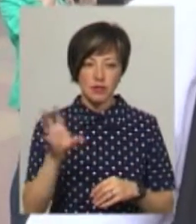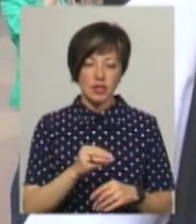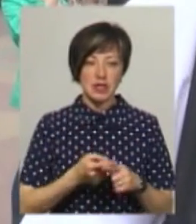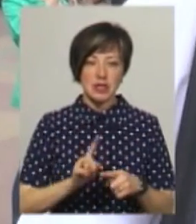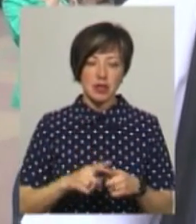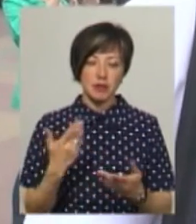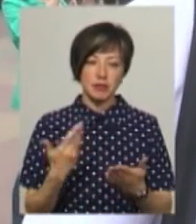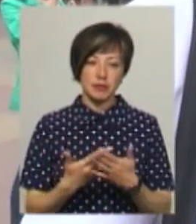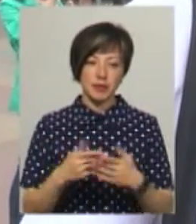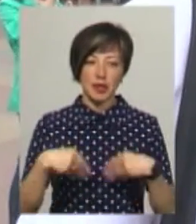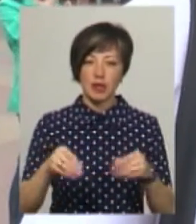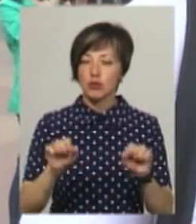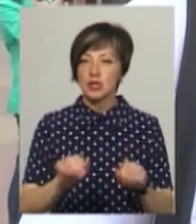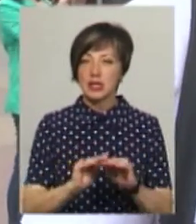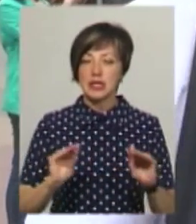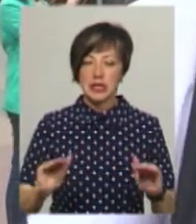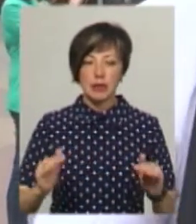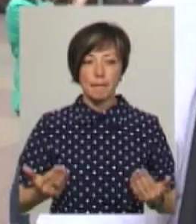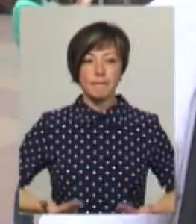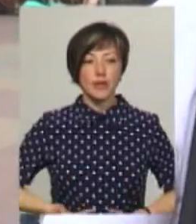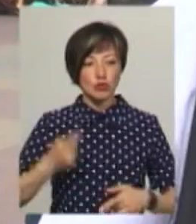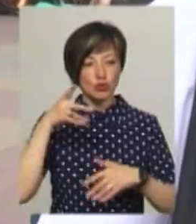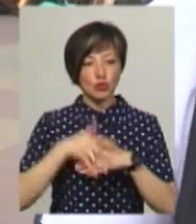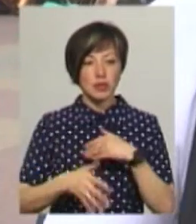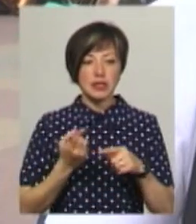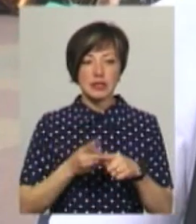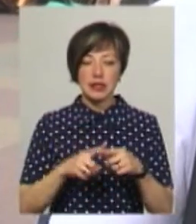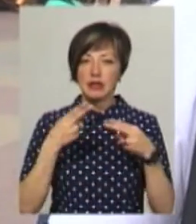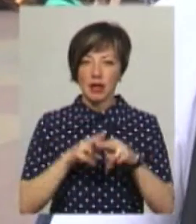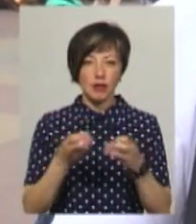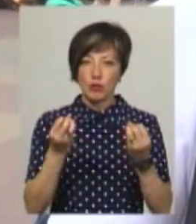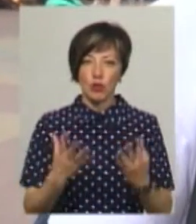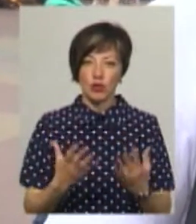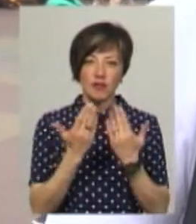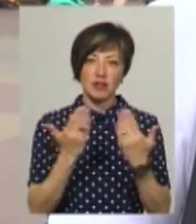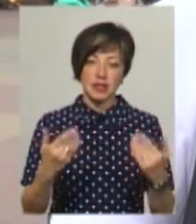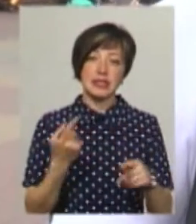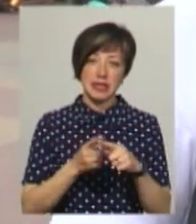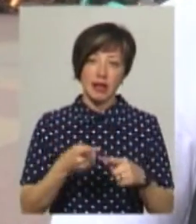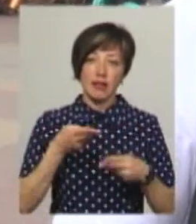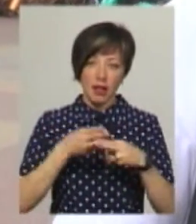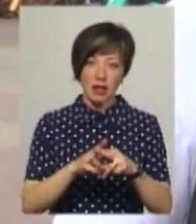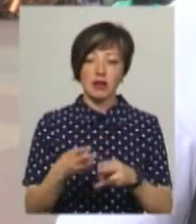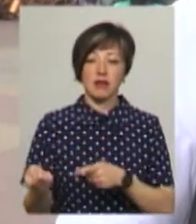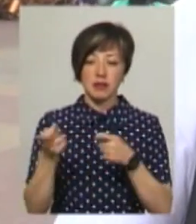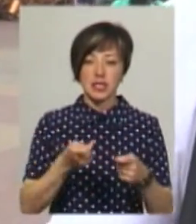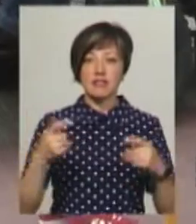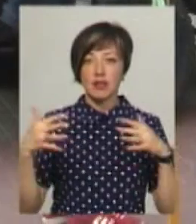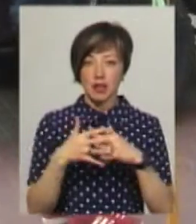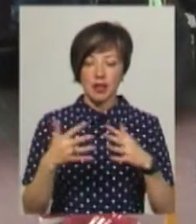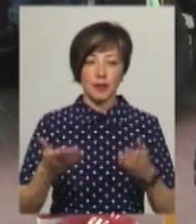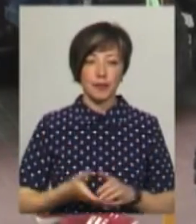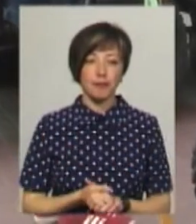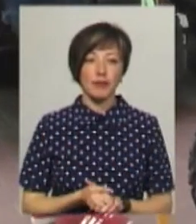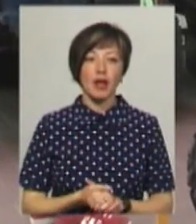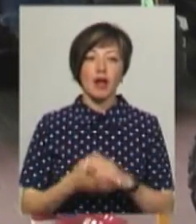Це десь, мабуть, дає можливість дітям пережити і зрозуміти, що ця техніка – це ж не просто виставкова. Ця техніка, вона з війни, це техніка з фронту.